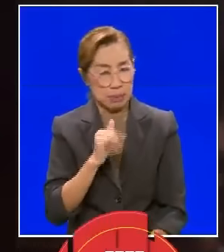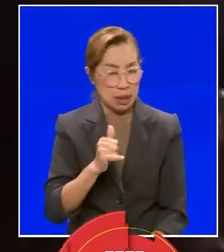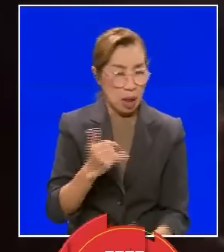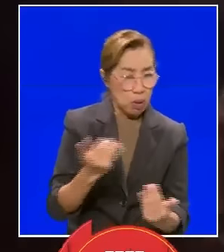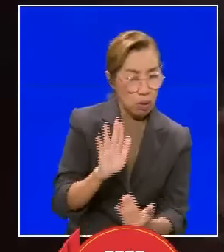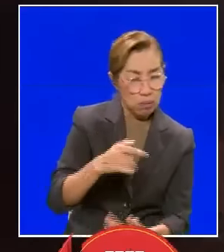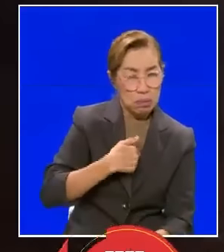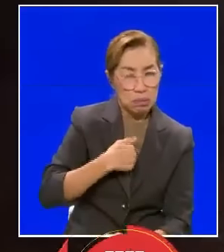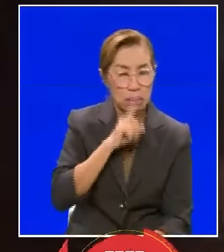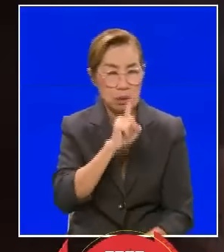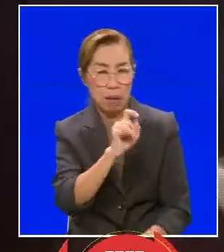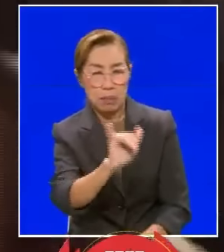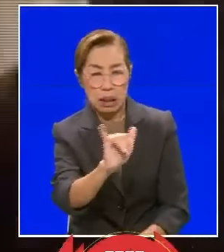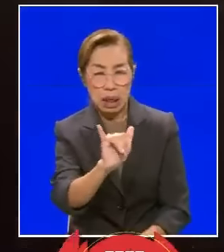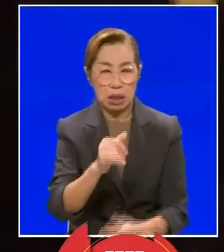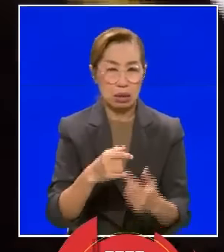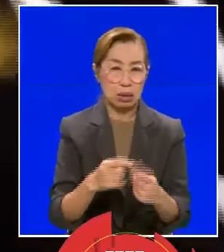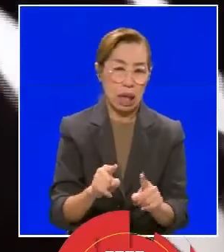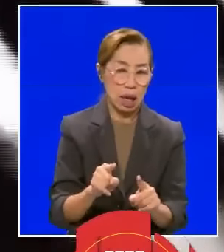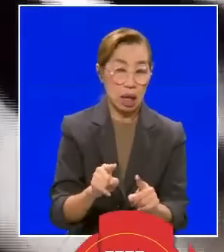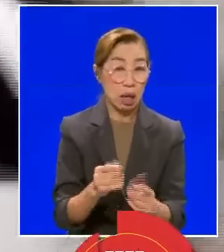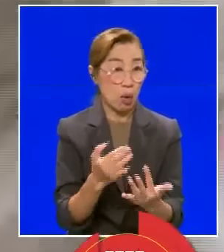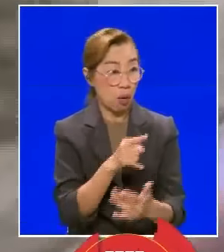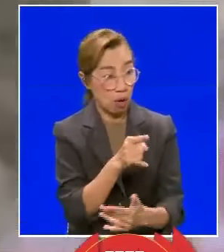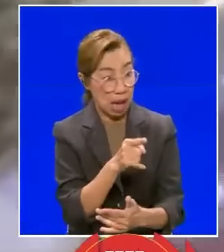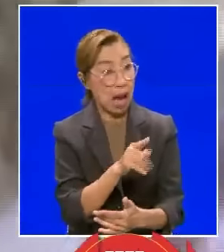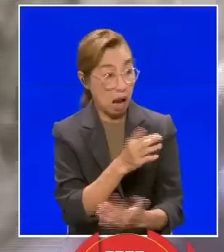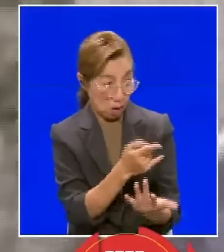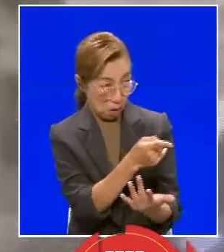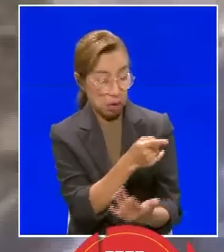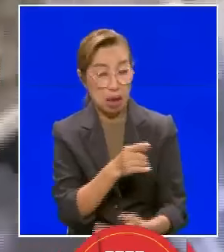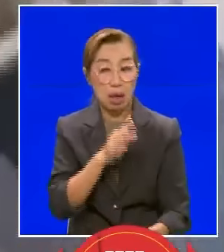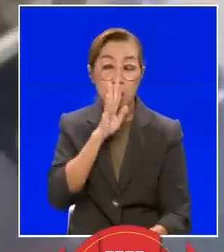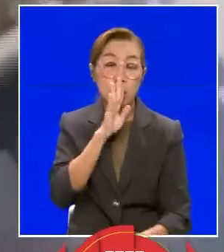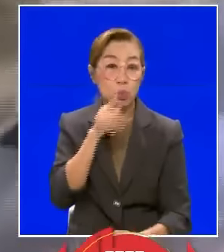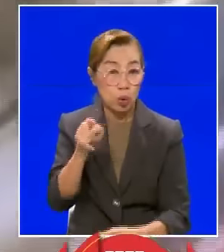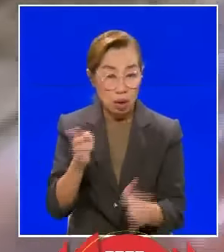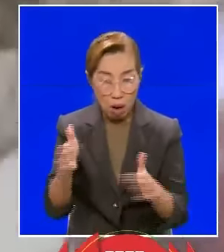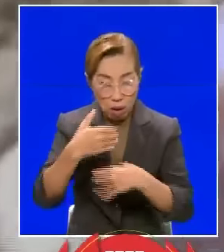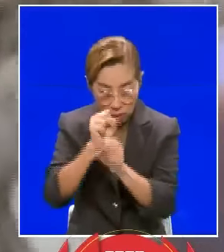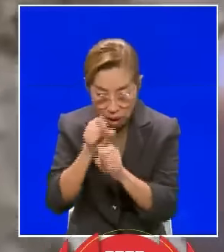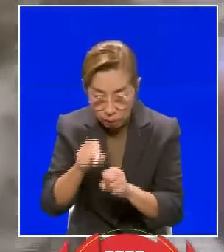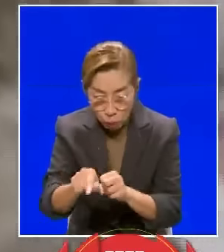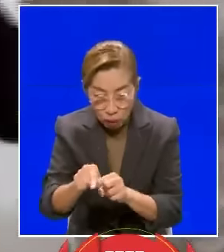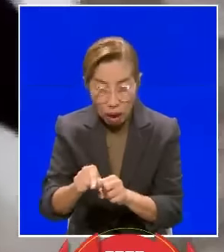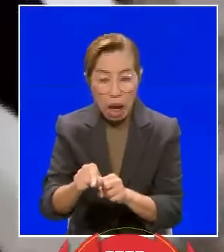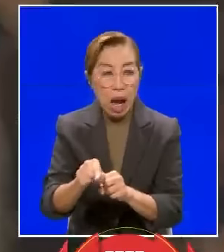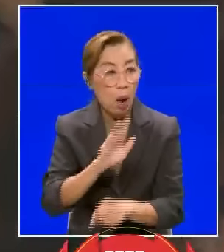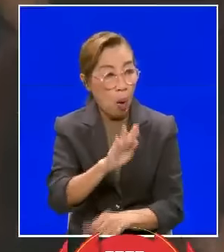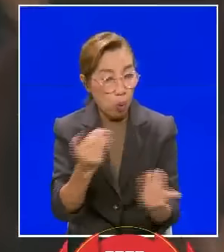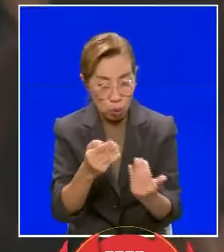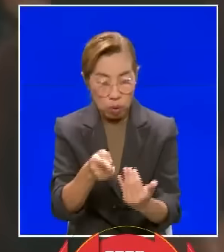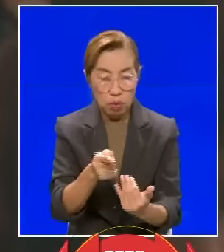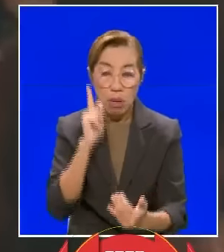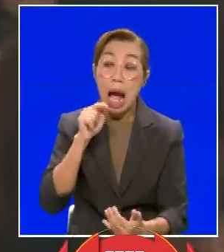ายังไม่ได้คุยยังไม่ได้คุยแต่คือถ้าเกิดหลังจากตรวจสอบเป็นของลูกจริงเดี๋ยวจะพาไปตรวจหาสารเสพติดแล้วถ้าผลออกมาว่าลูกติด